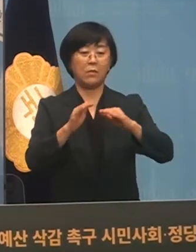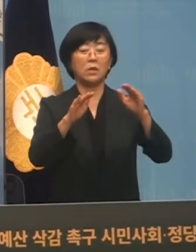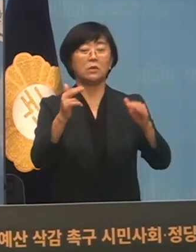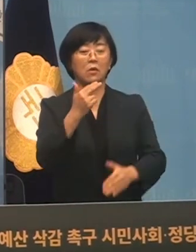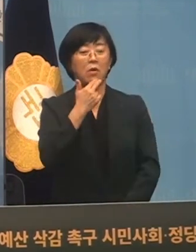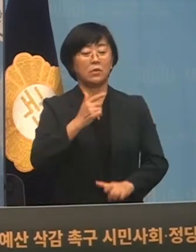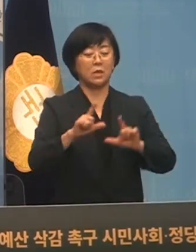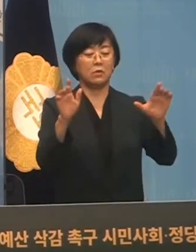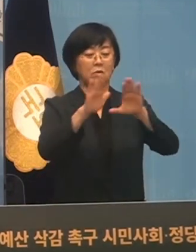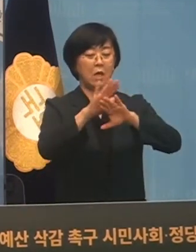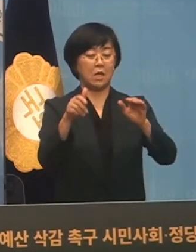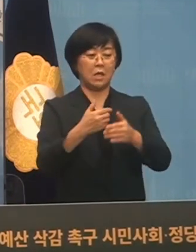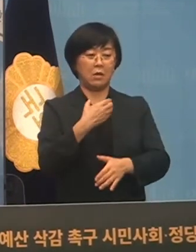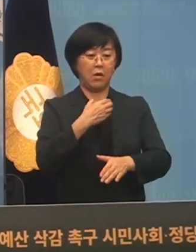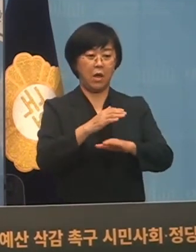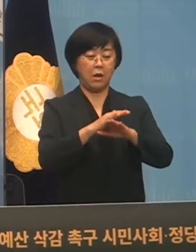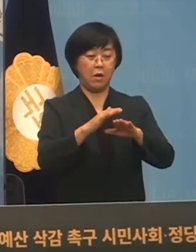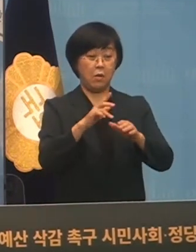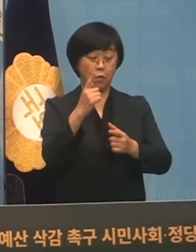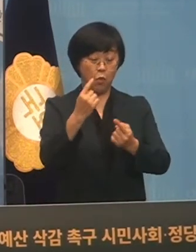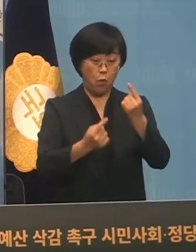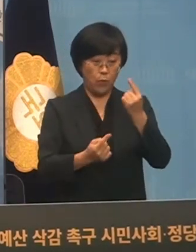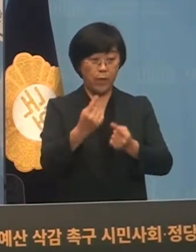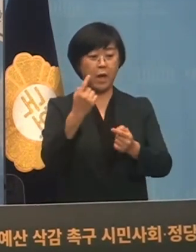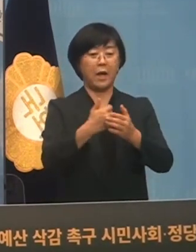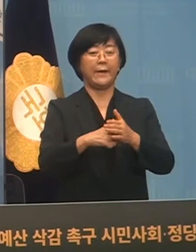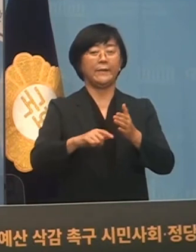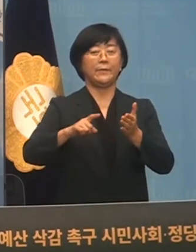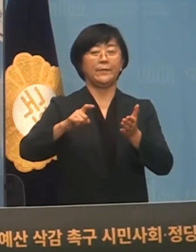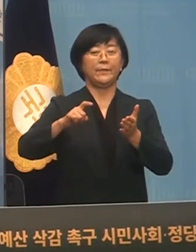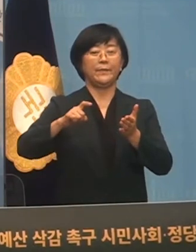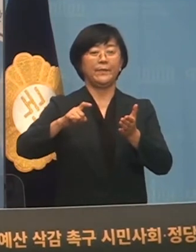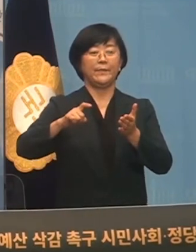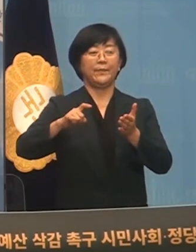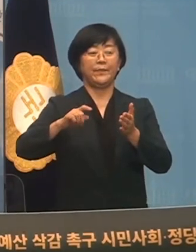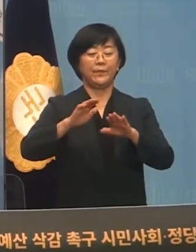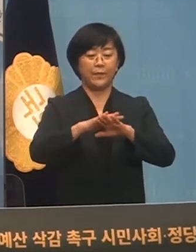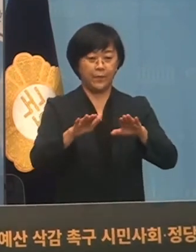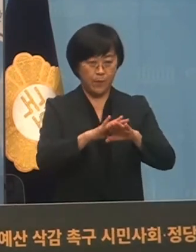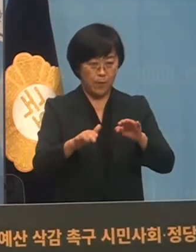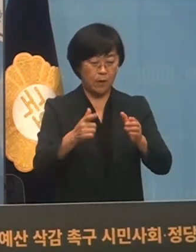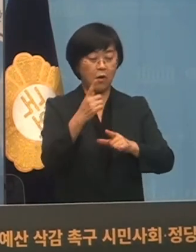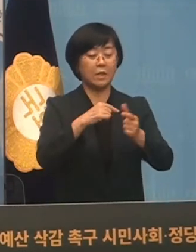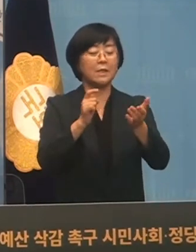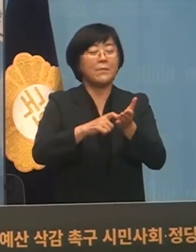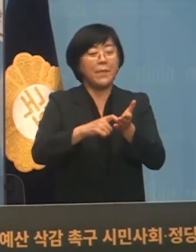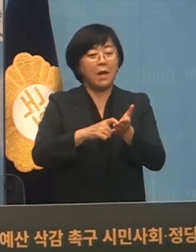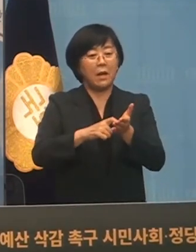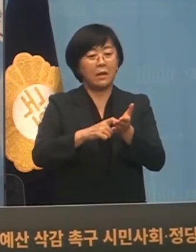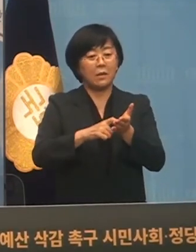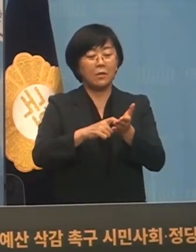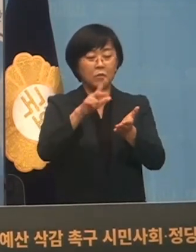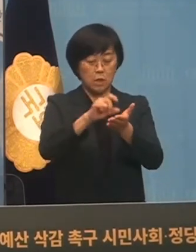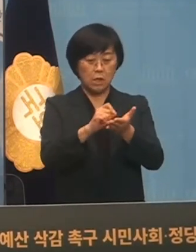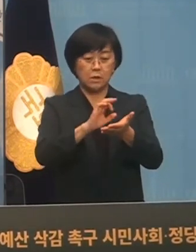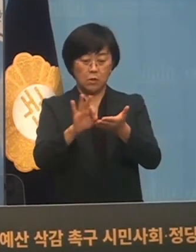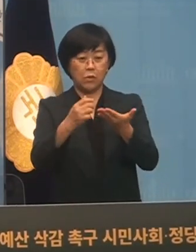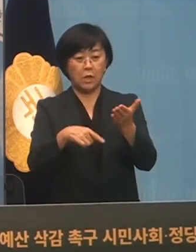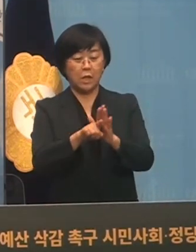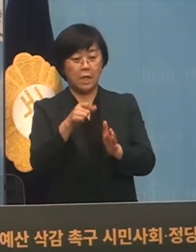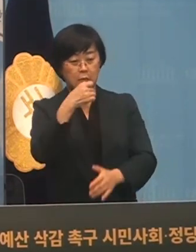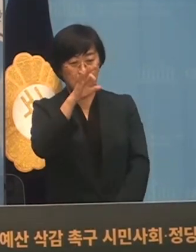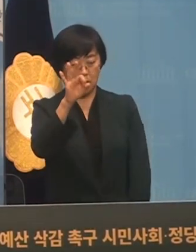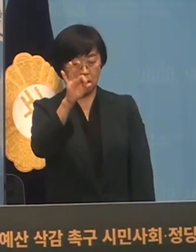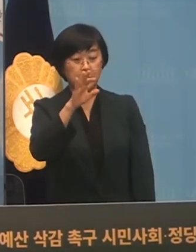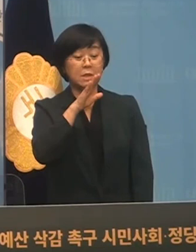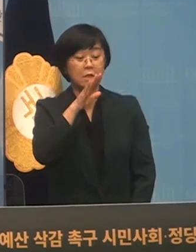해소, 기후 위기 대응보다 시급한 문제 기후 위기 대응 등 보다 시급한 문제를 위해 사용하기에도 부족한